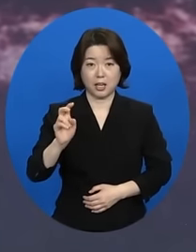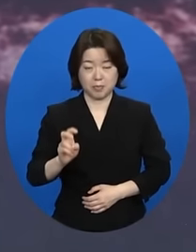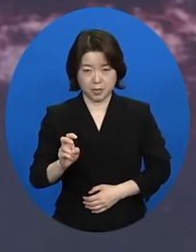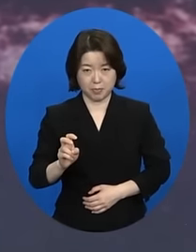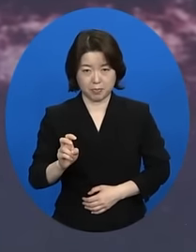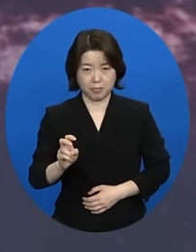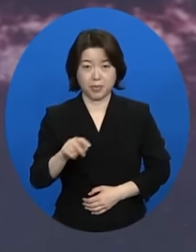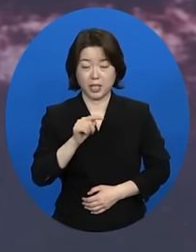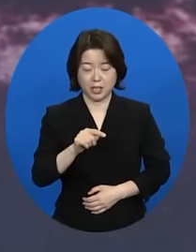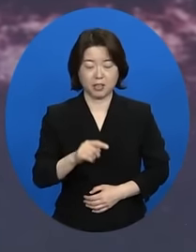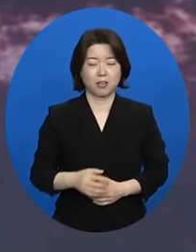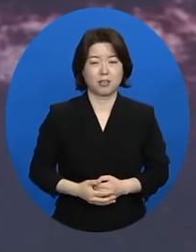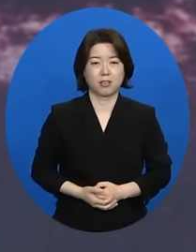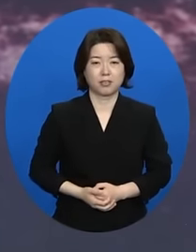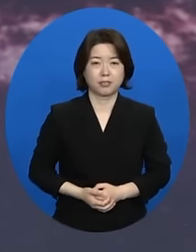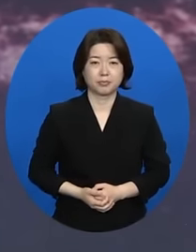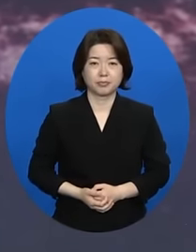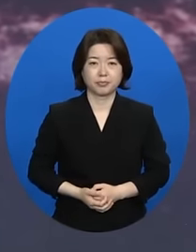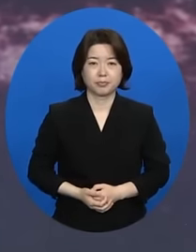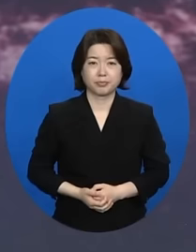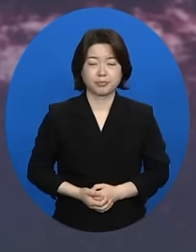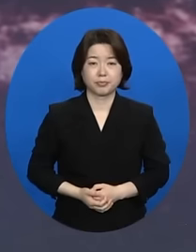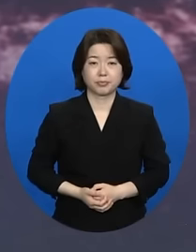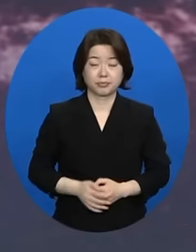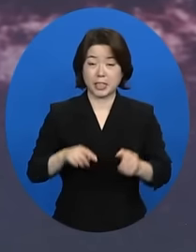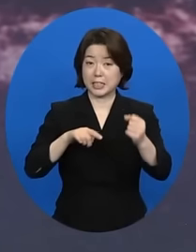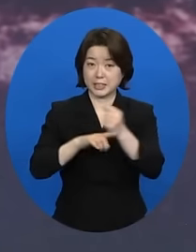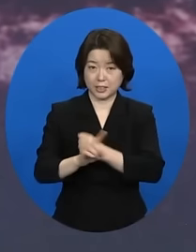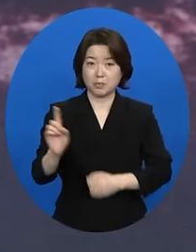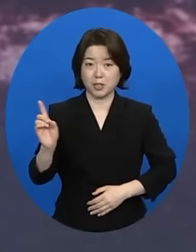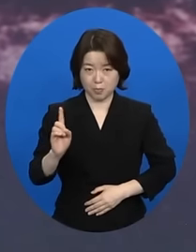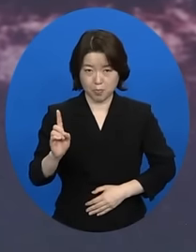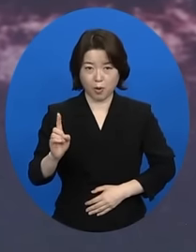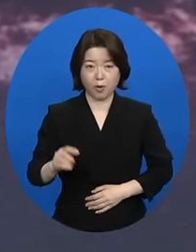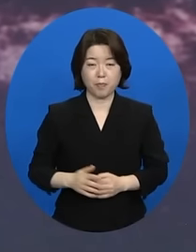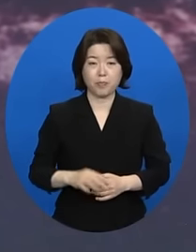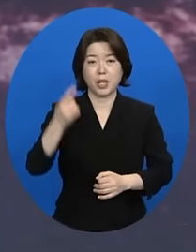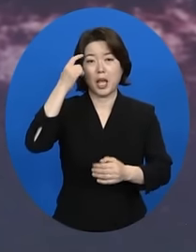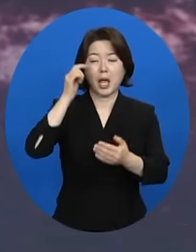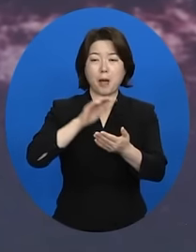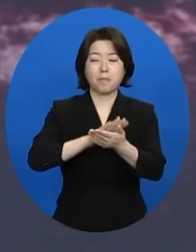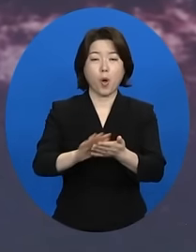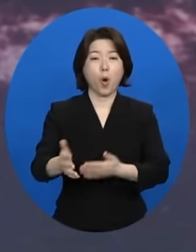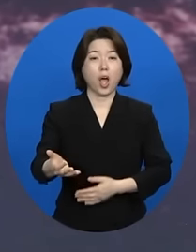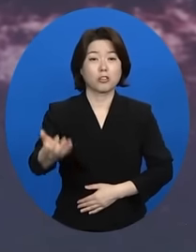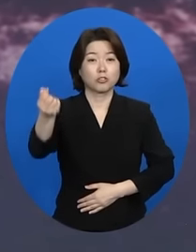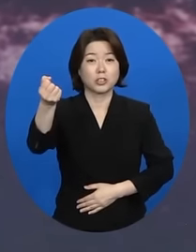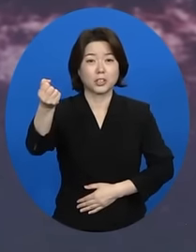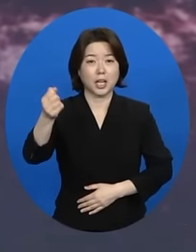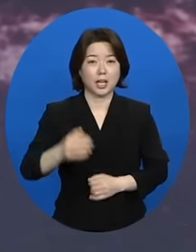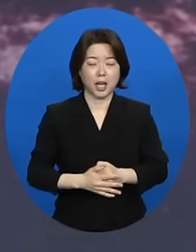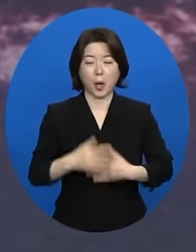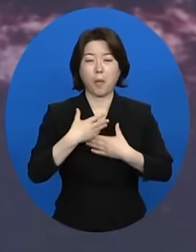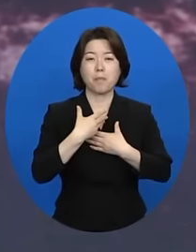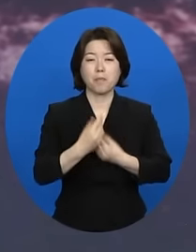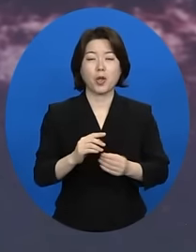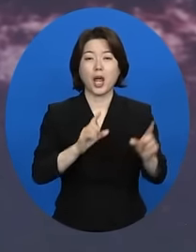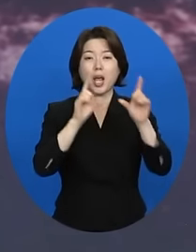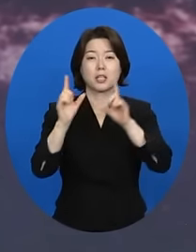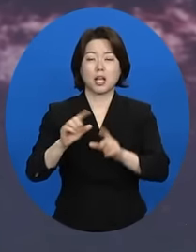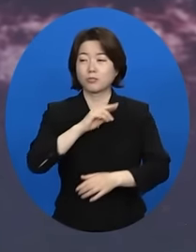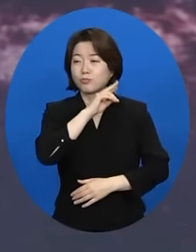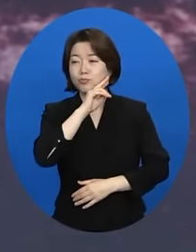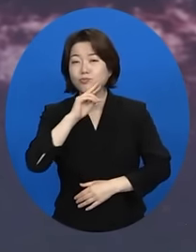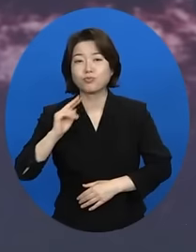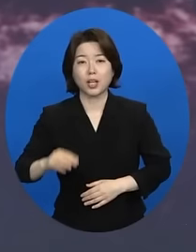테라핌 이거를 이제 번역해서 드라빔이라고 했는데 의미는 뭐가 있냐면 평안을 누리다 그리고 편안하게 살다.